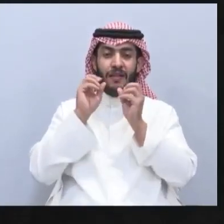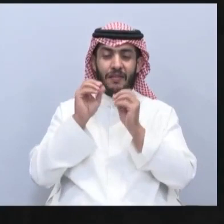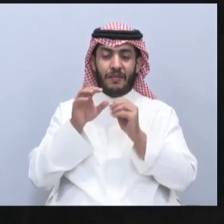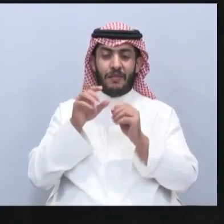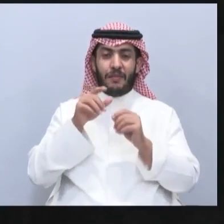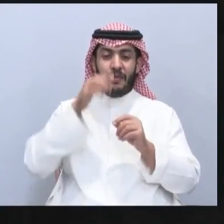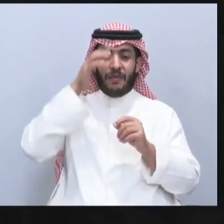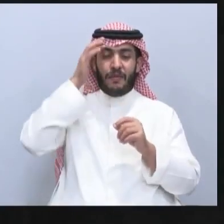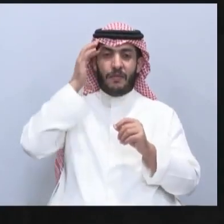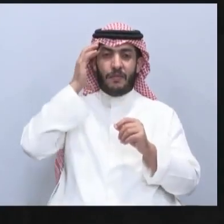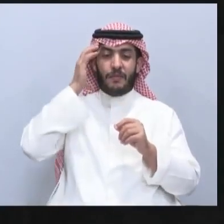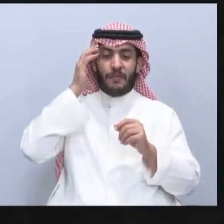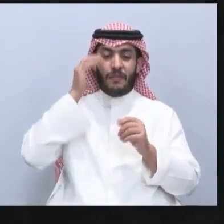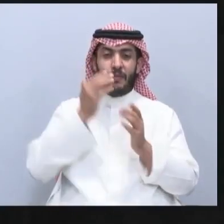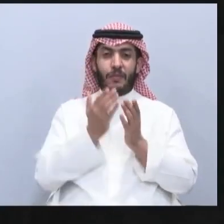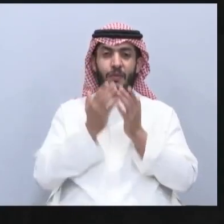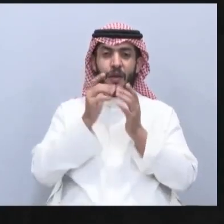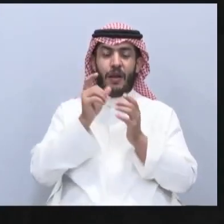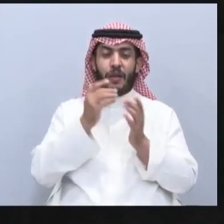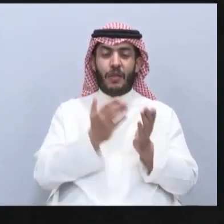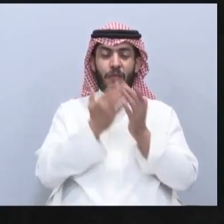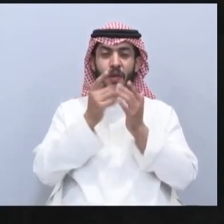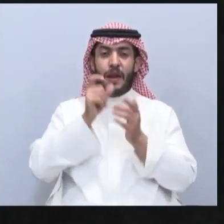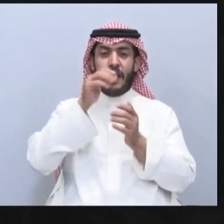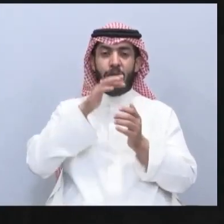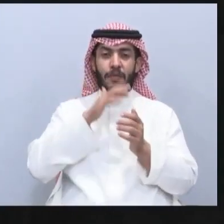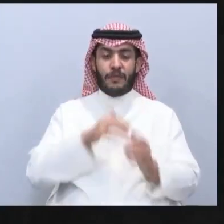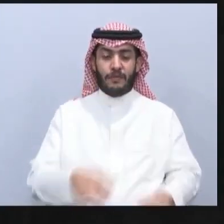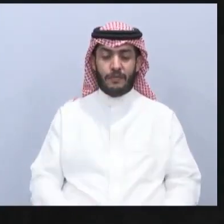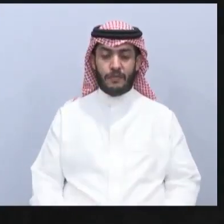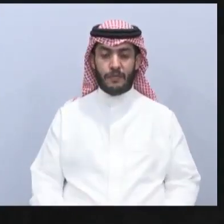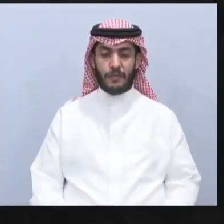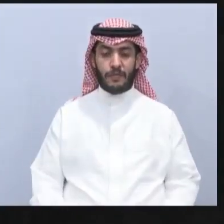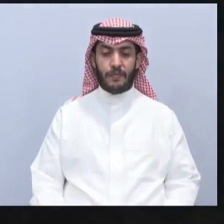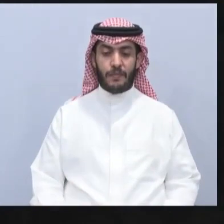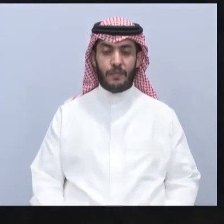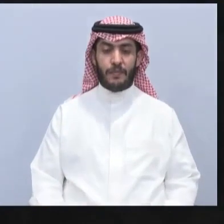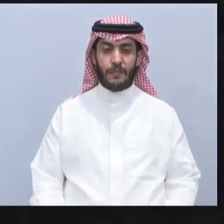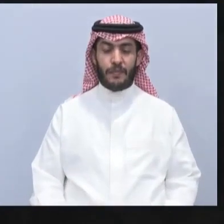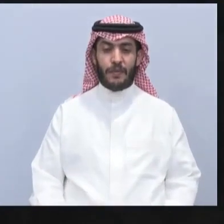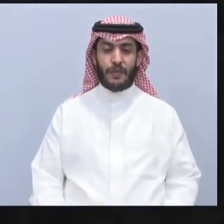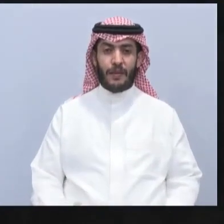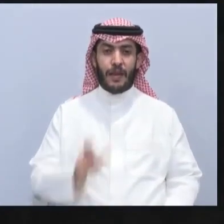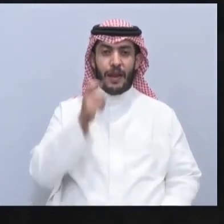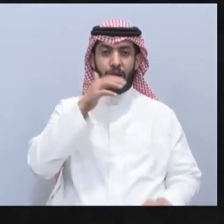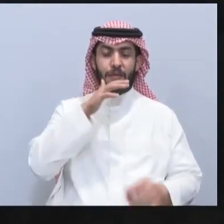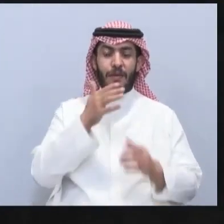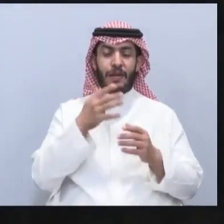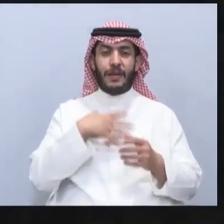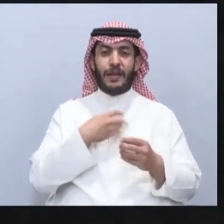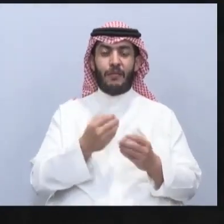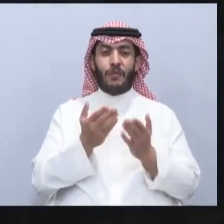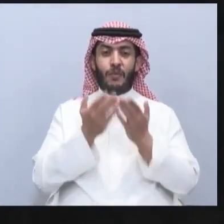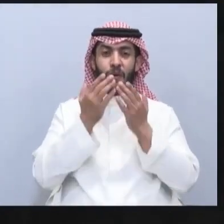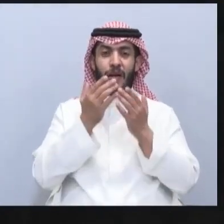تخيل من الذي يدعو له نبي الله صلى الله عليه صلى الله عليه وسلم اذا النبي الكريم صلى الله عليه وسلم